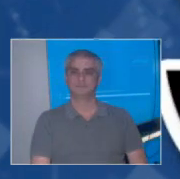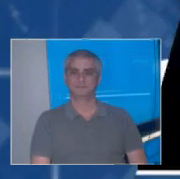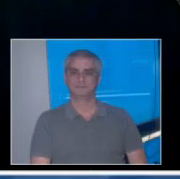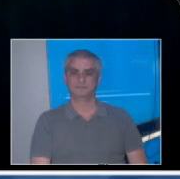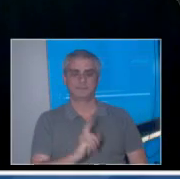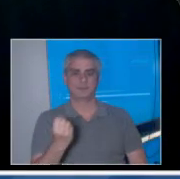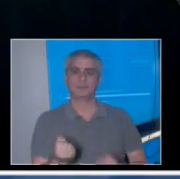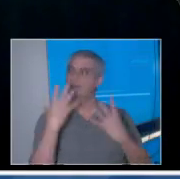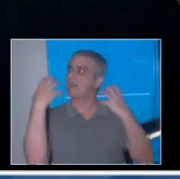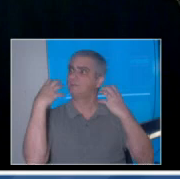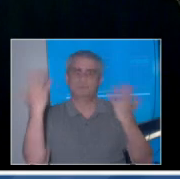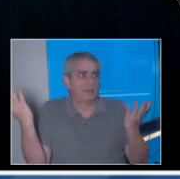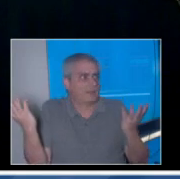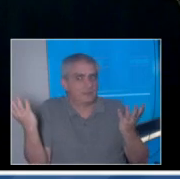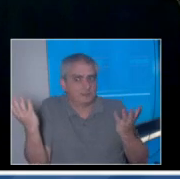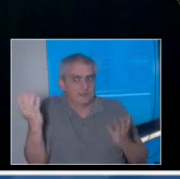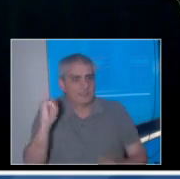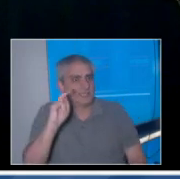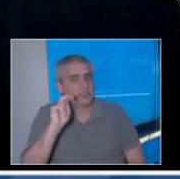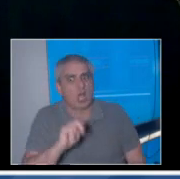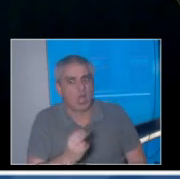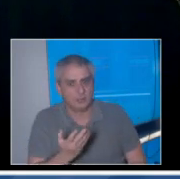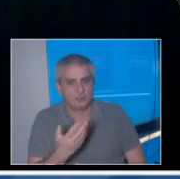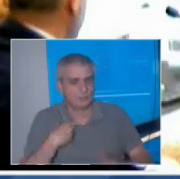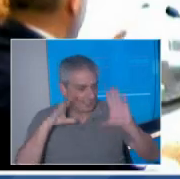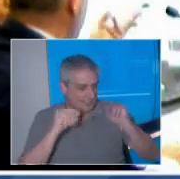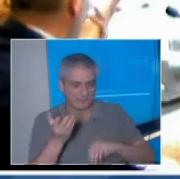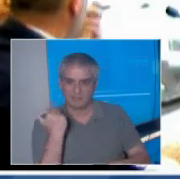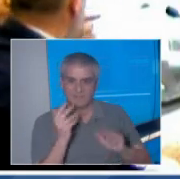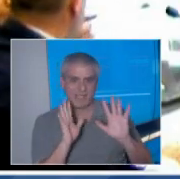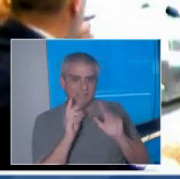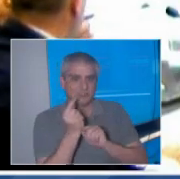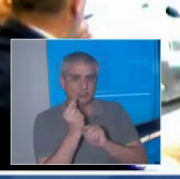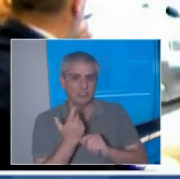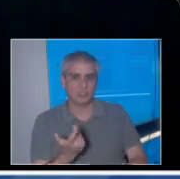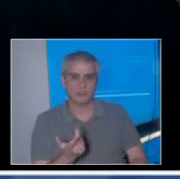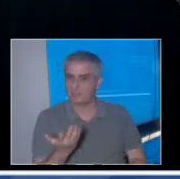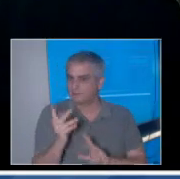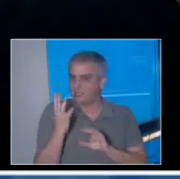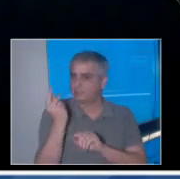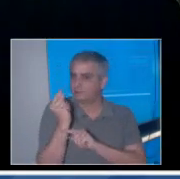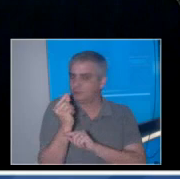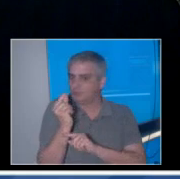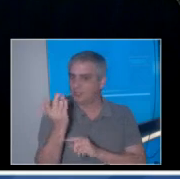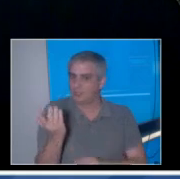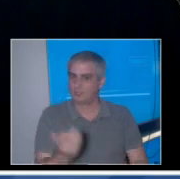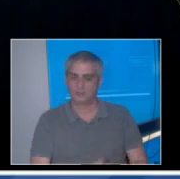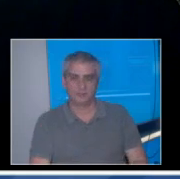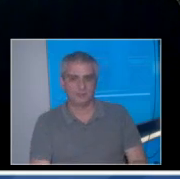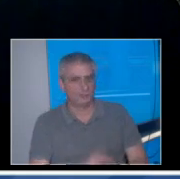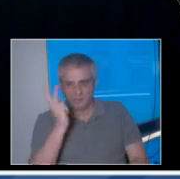מי הדליק את המזגן, אלוהים? ינון! קיביתי אותו לפני 10 שניות. איזה 10 שניות? 10 שניות. את